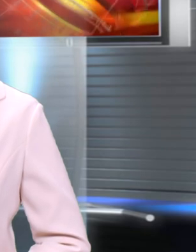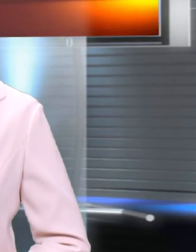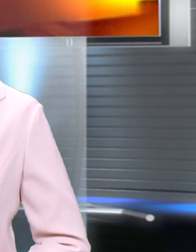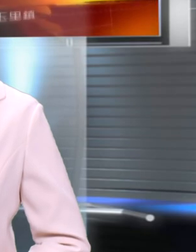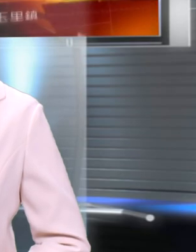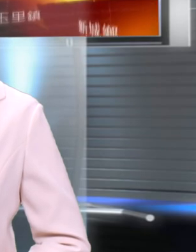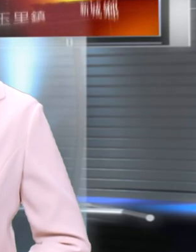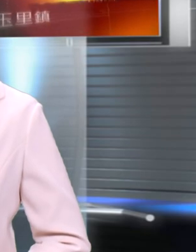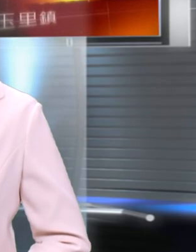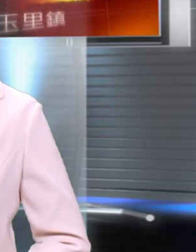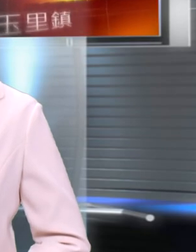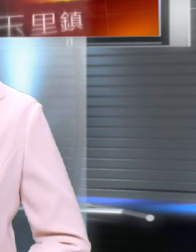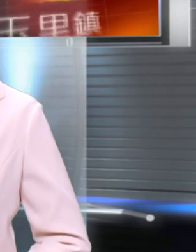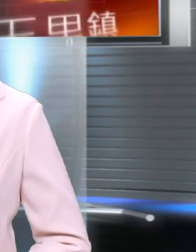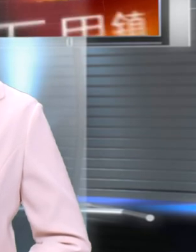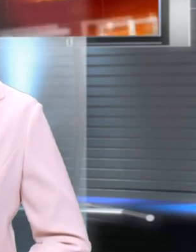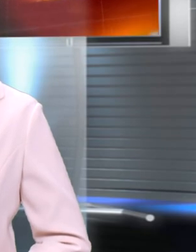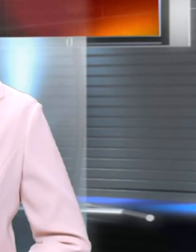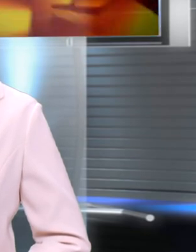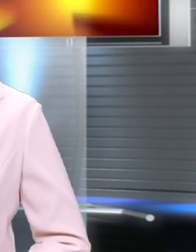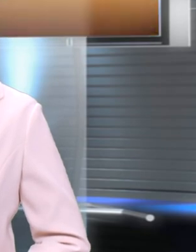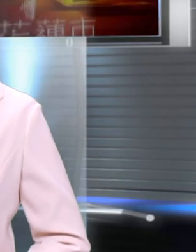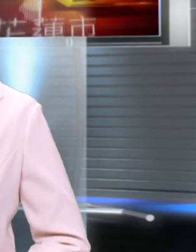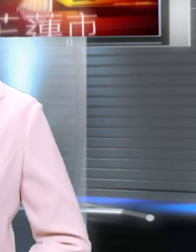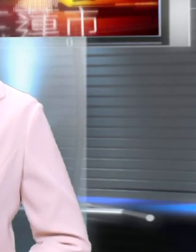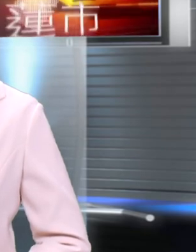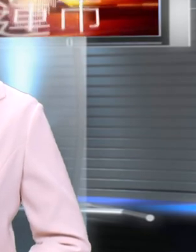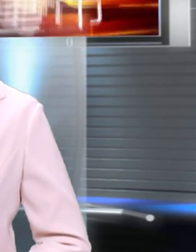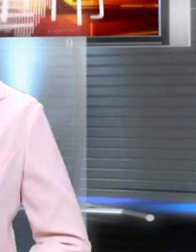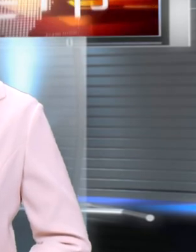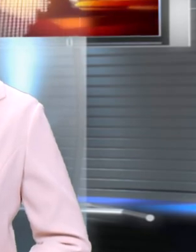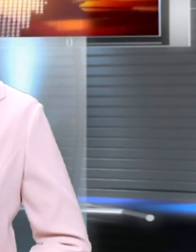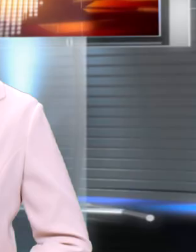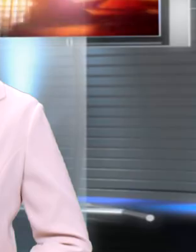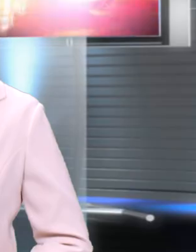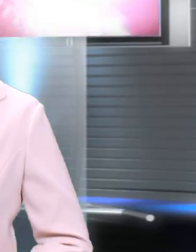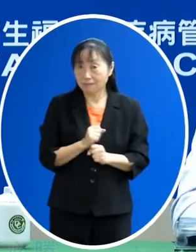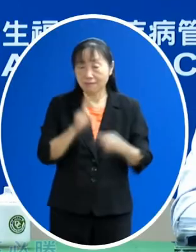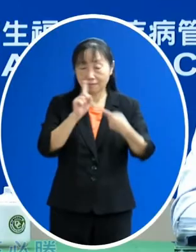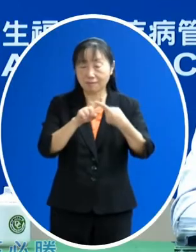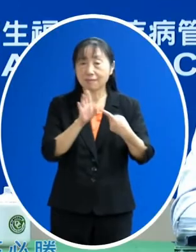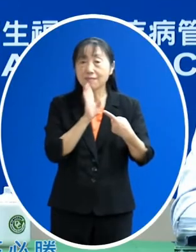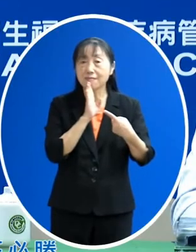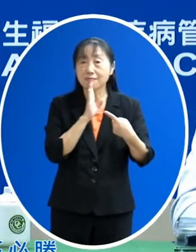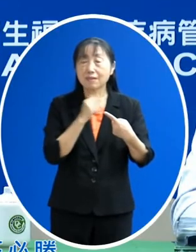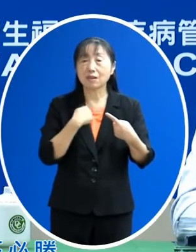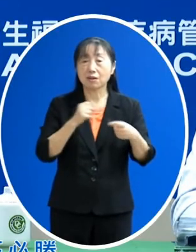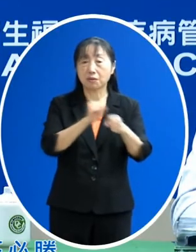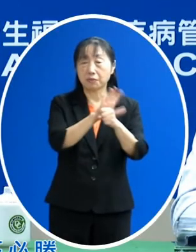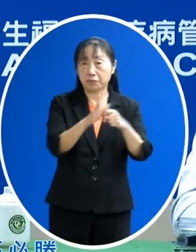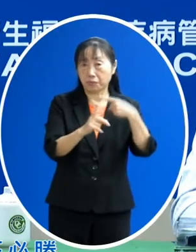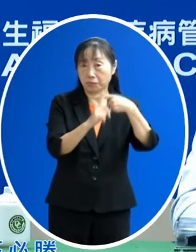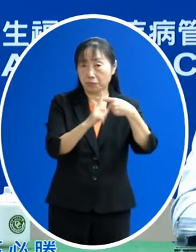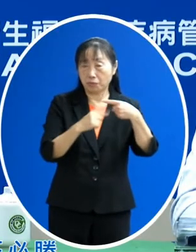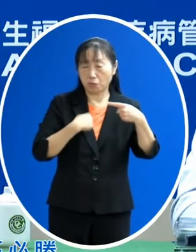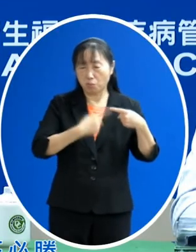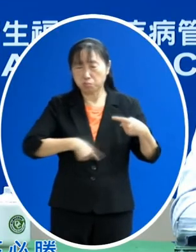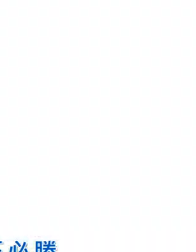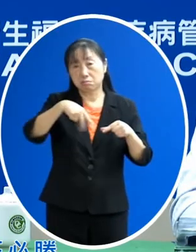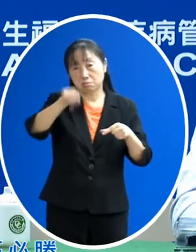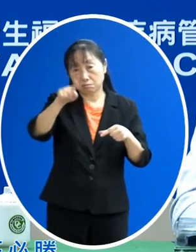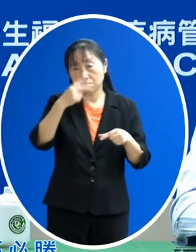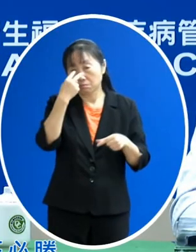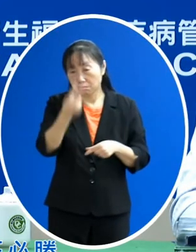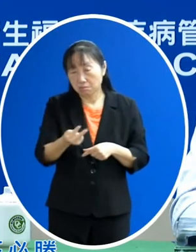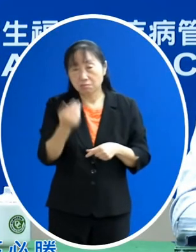有不少民众在进入医院之前呢，还是自主快筛，要保护自己和家人。 你有这个 COVID-19 相关症状，你有症